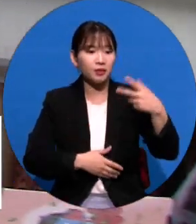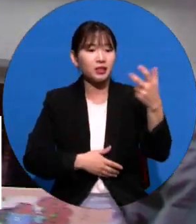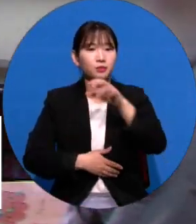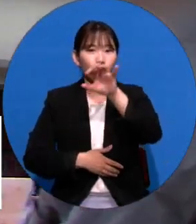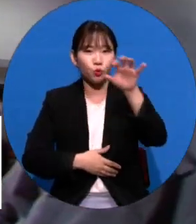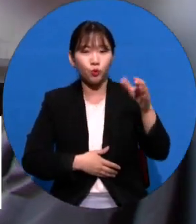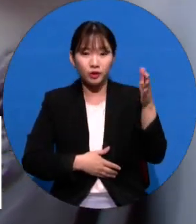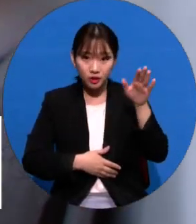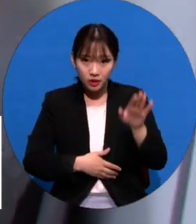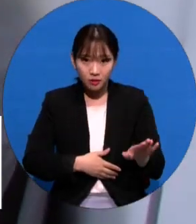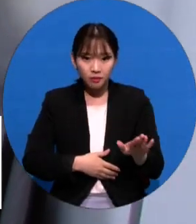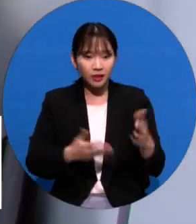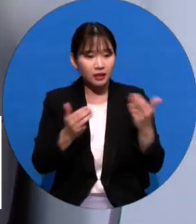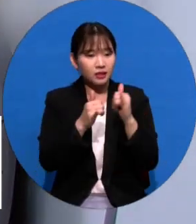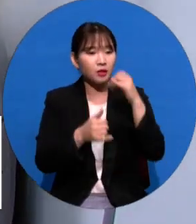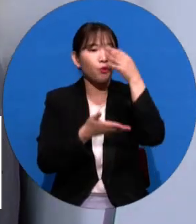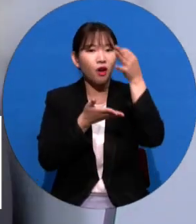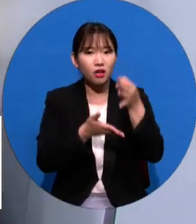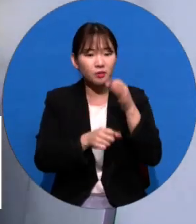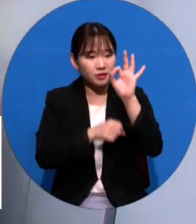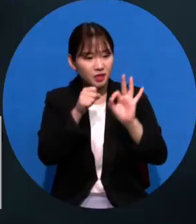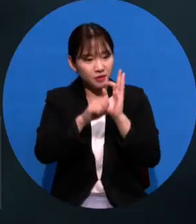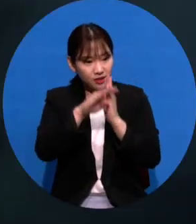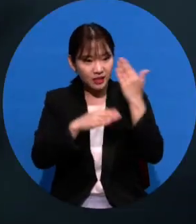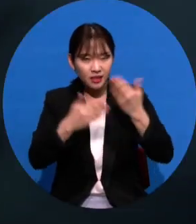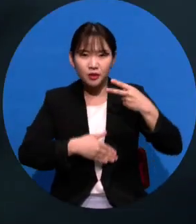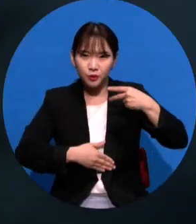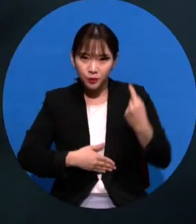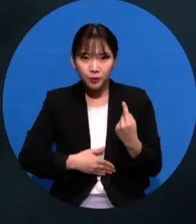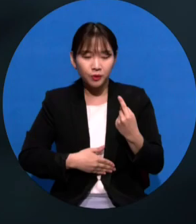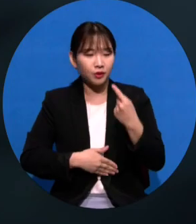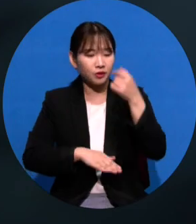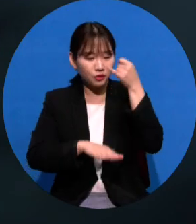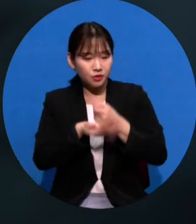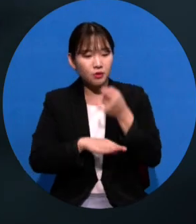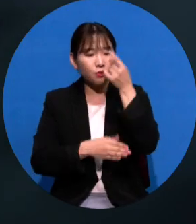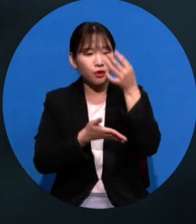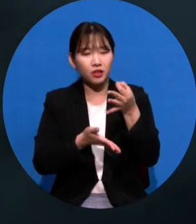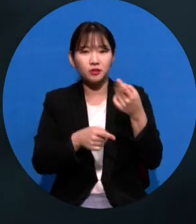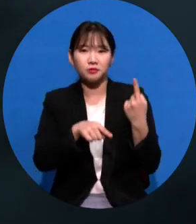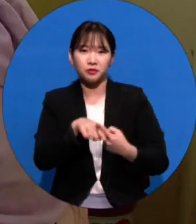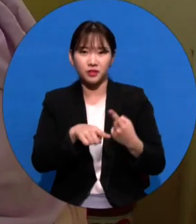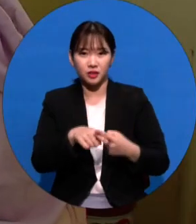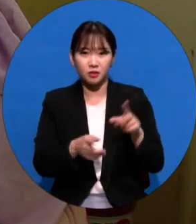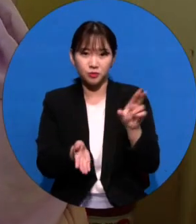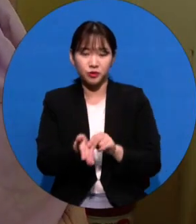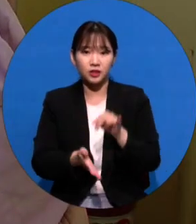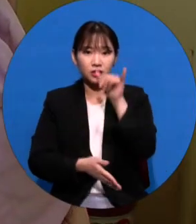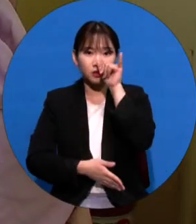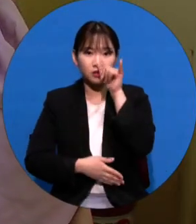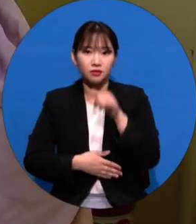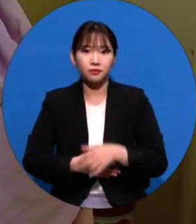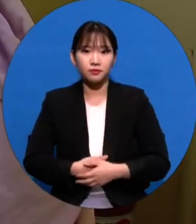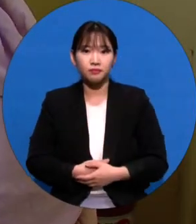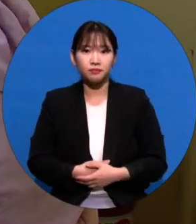곳에다 라지만 종사자 임금 한 10년 이상 근무에 도 최저임금 수준에 그친다 는 지적을 받아왔습니다